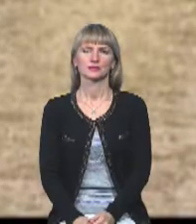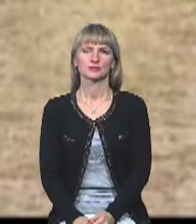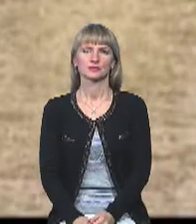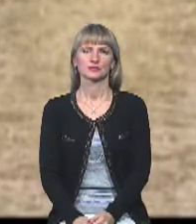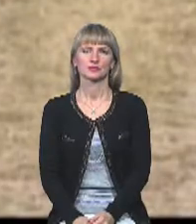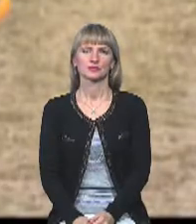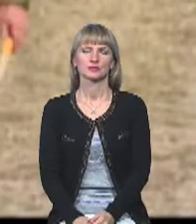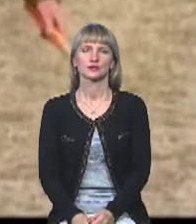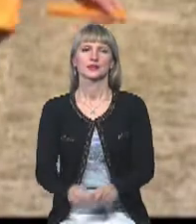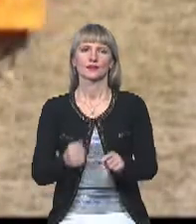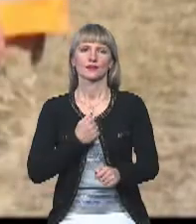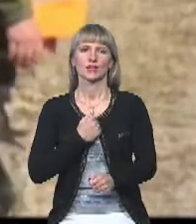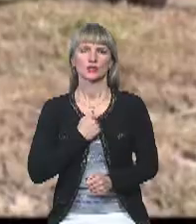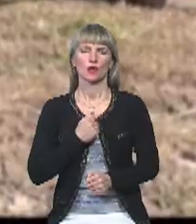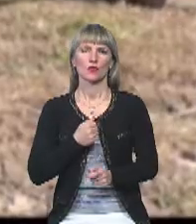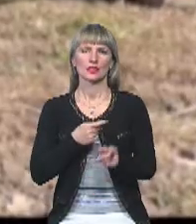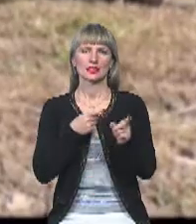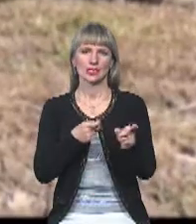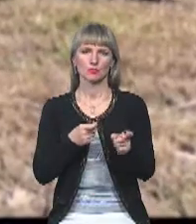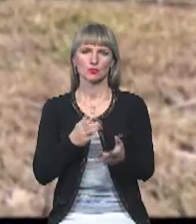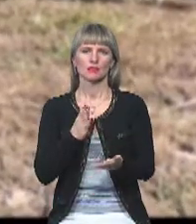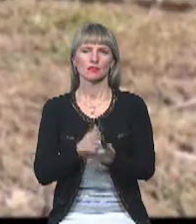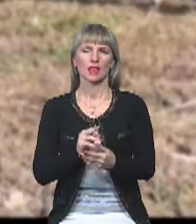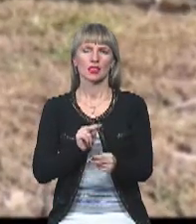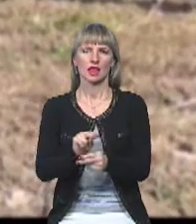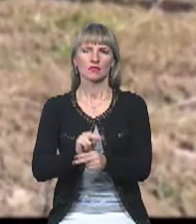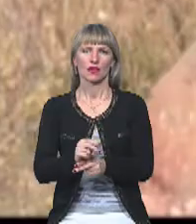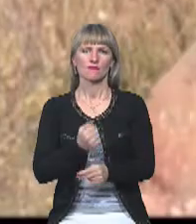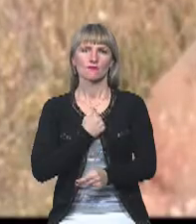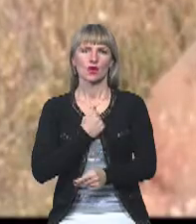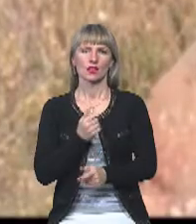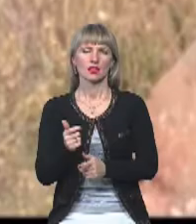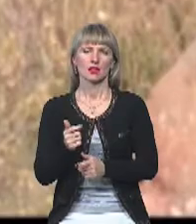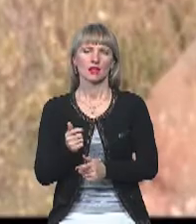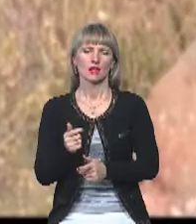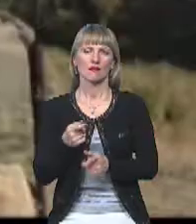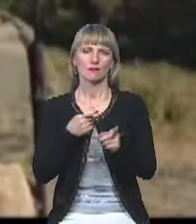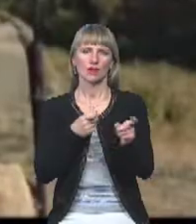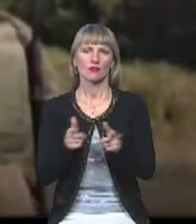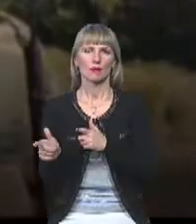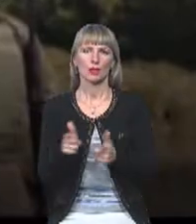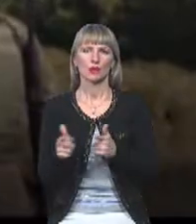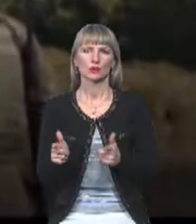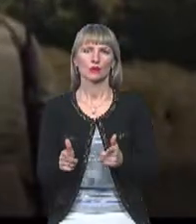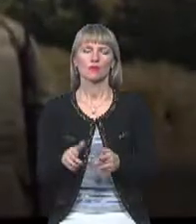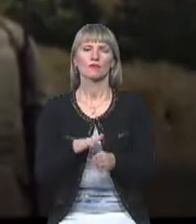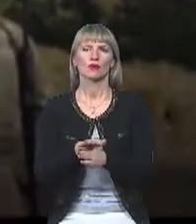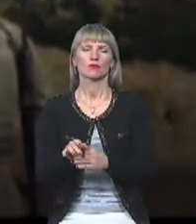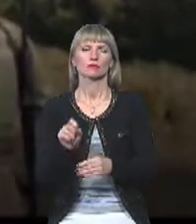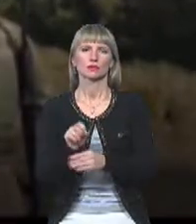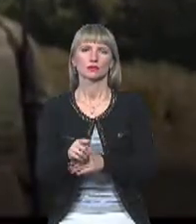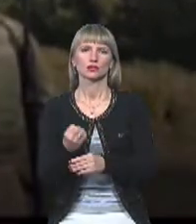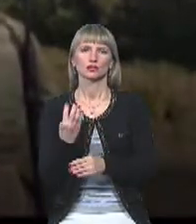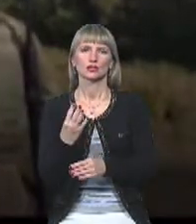Тут, на гірському військовому стрільбищі, відбуваються навчання з вогневої підготовки. Виконують вправи стрілецької